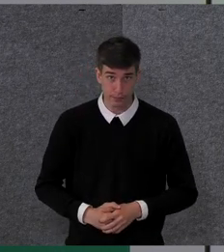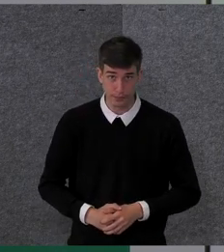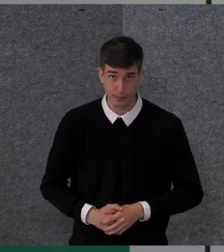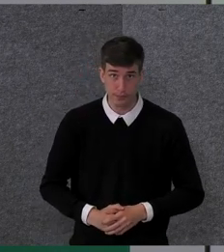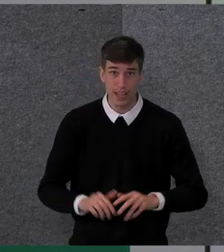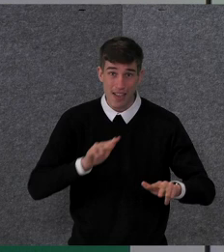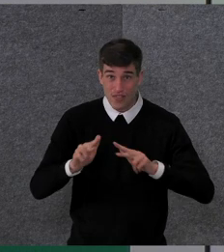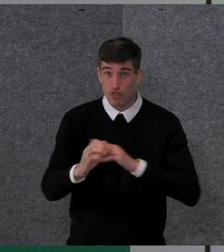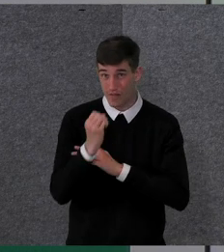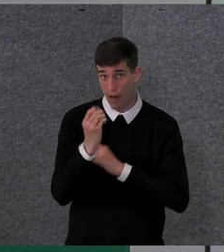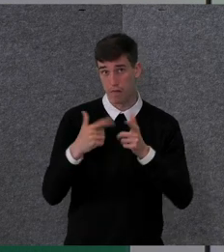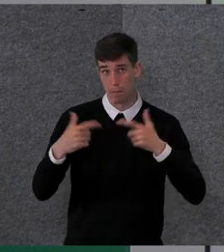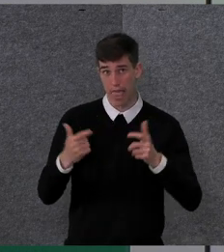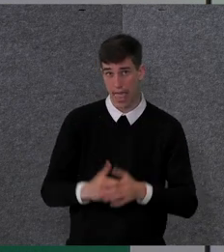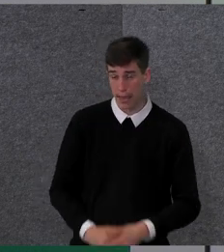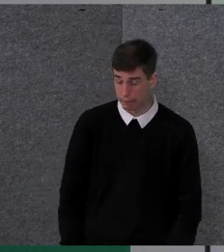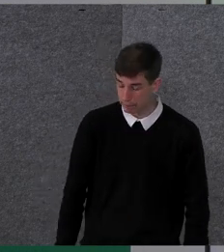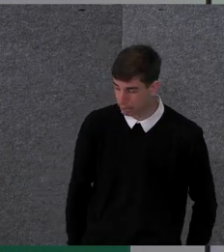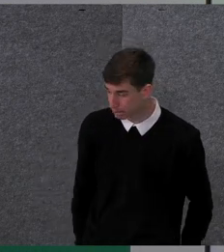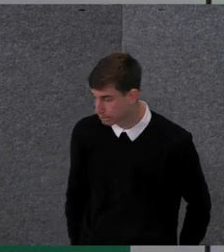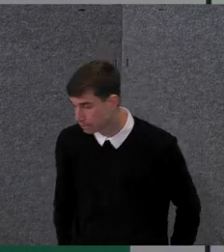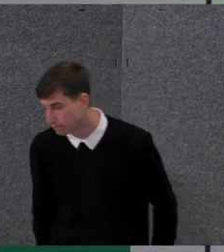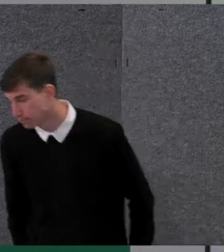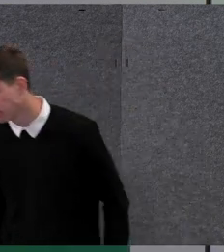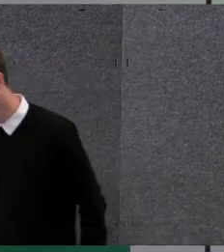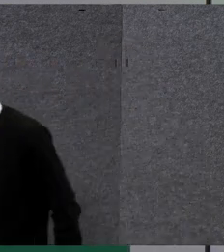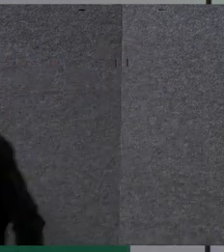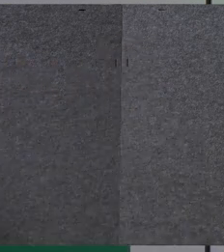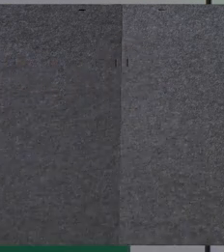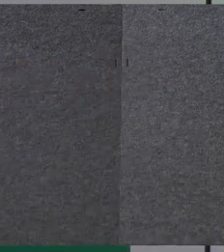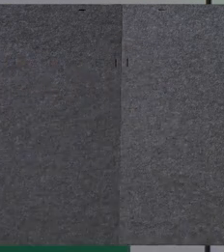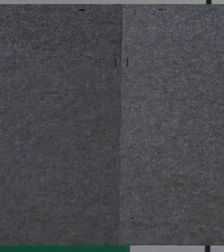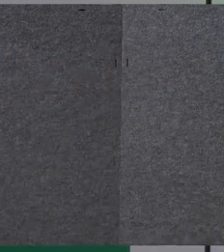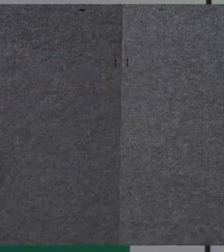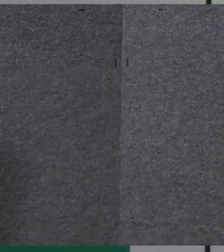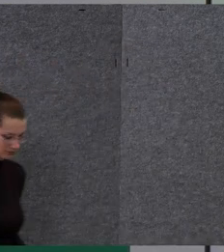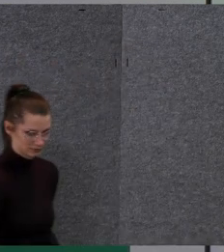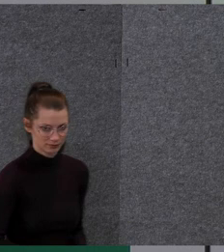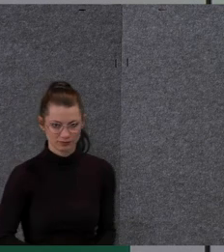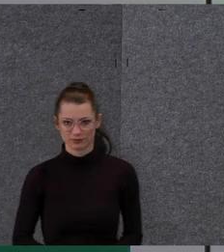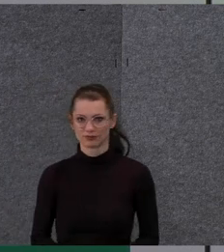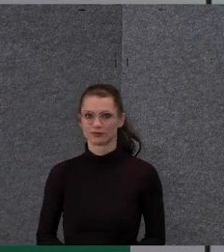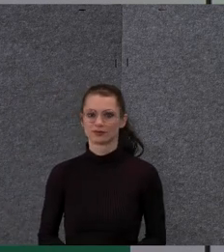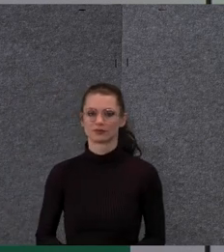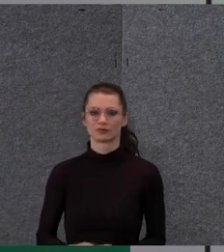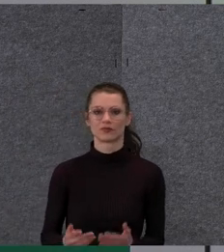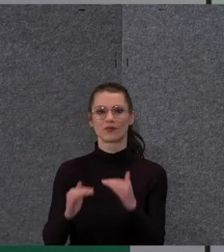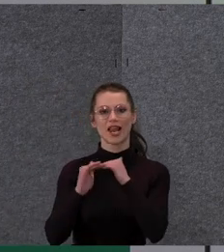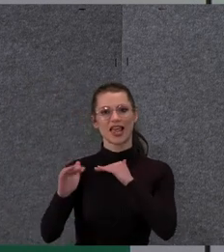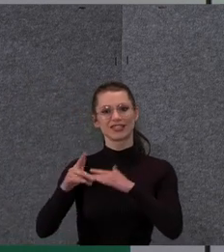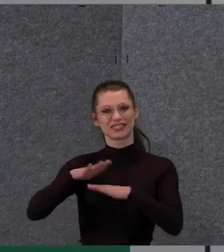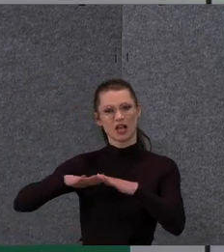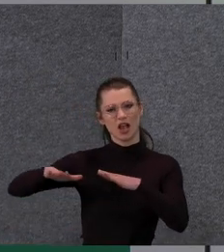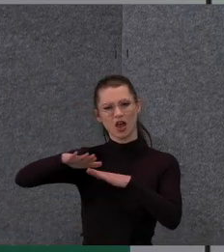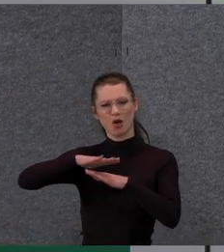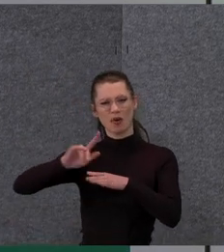in die Dörfer bringen. Im ländlichen Raum wird sich auch entscheiden, wie schnell wir die Bäuerinnen und Bauern hier eine ökologische Zukunft ermöglichen.